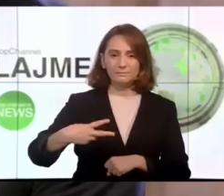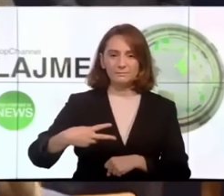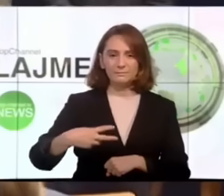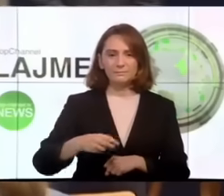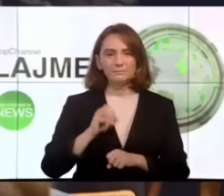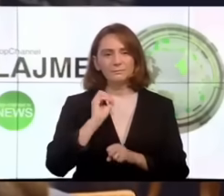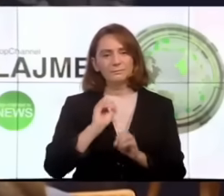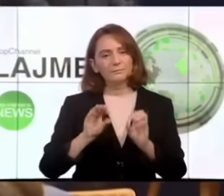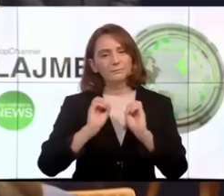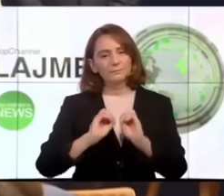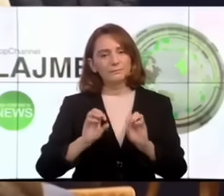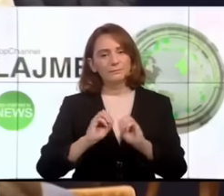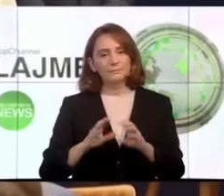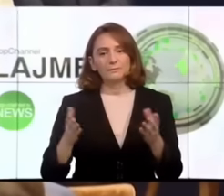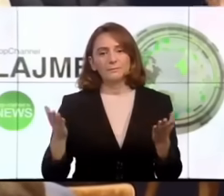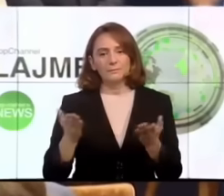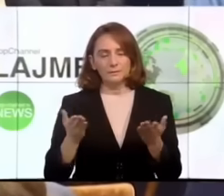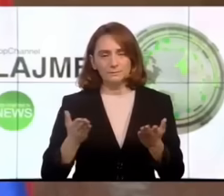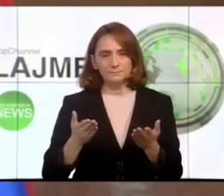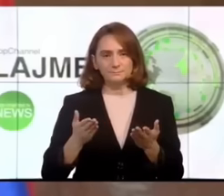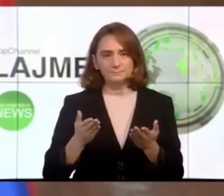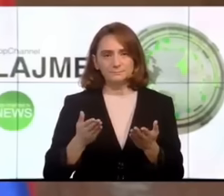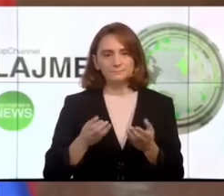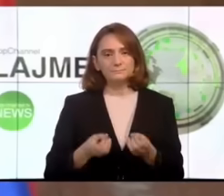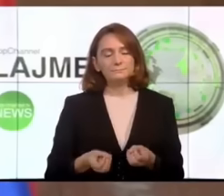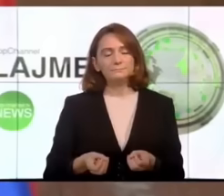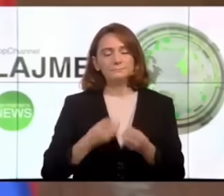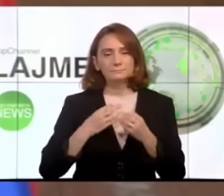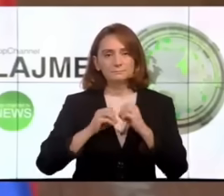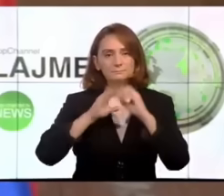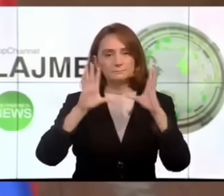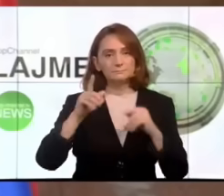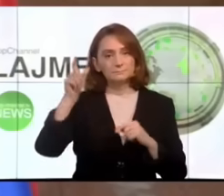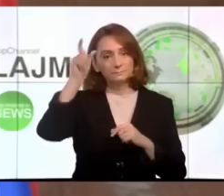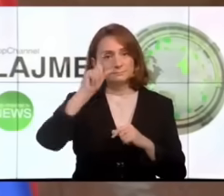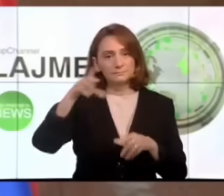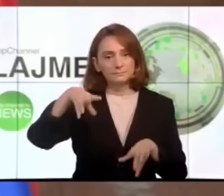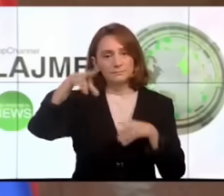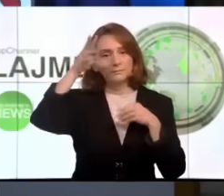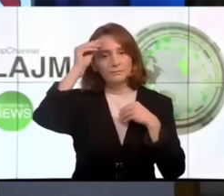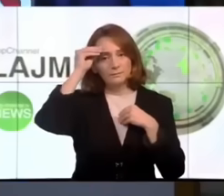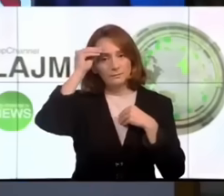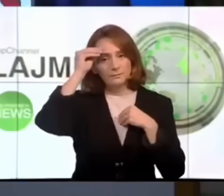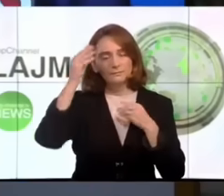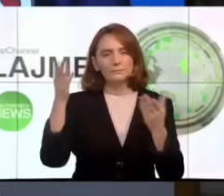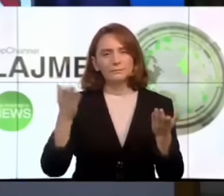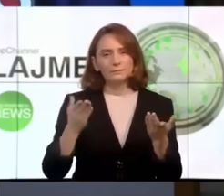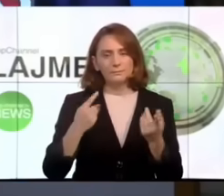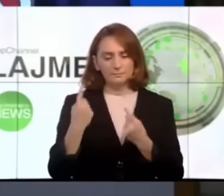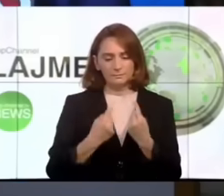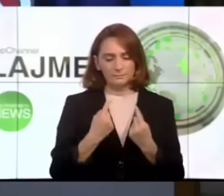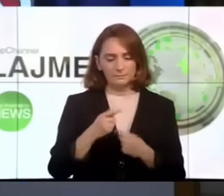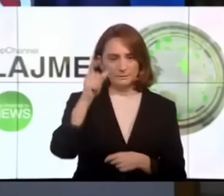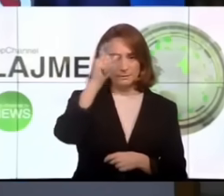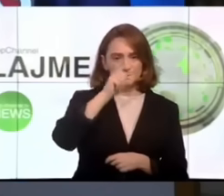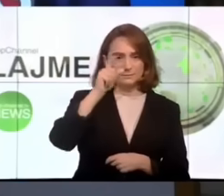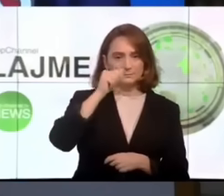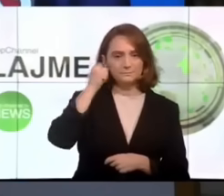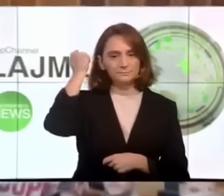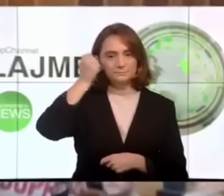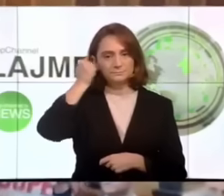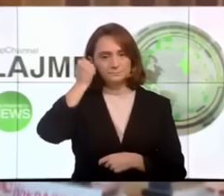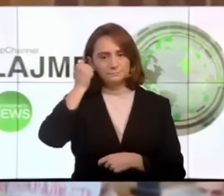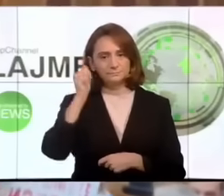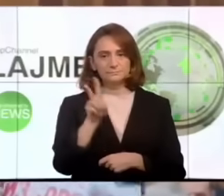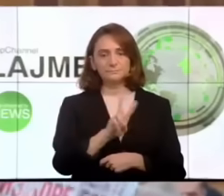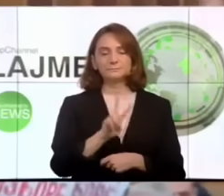po ndodh në detaje, në mënyrë që të gjithë qytetarët e Republikës së Serbisë të kenë një pasqyrë të plotë të situatës. Ai sigurisht do të